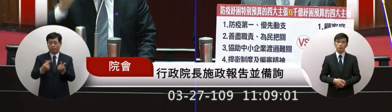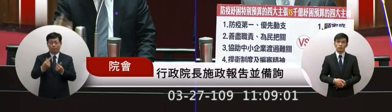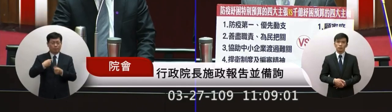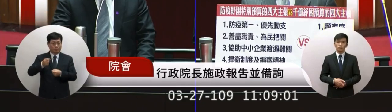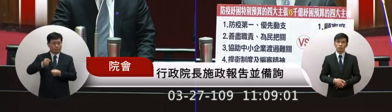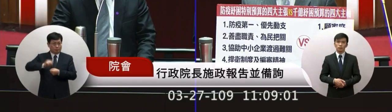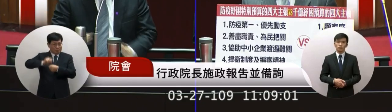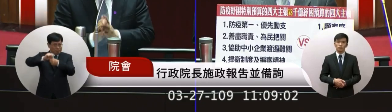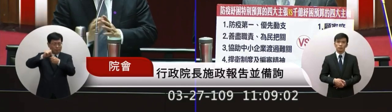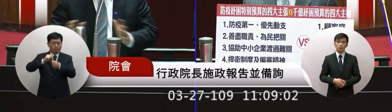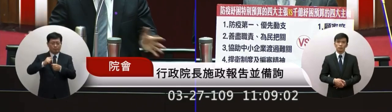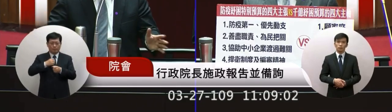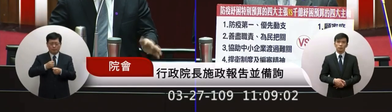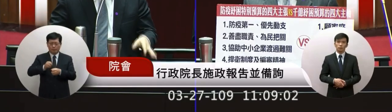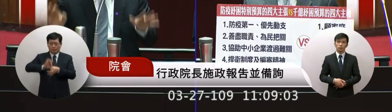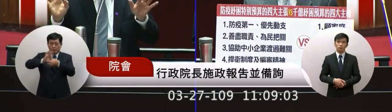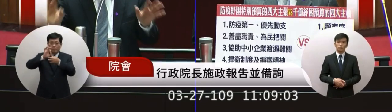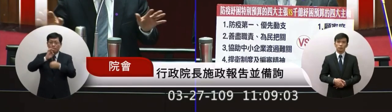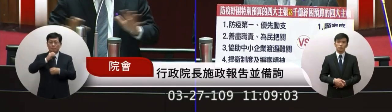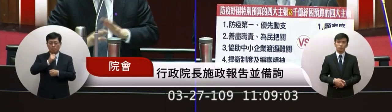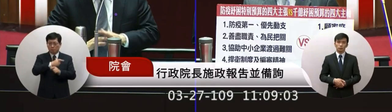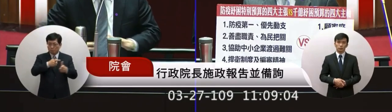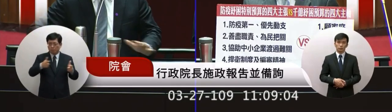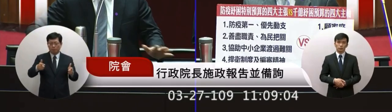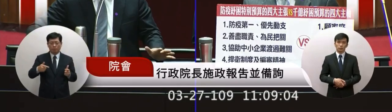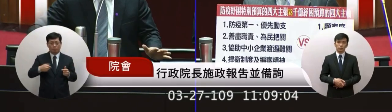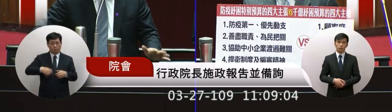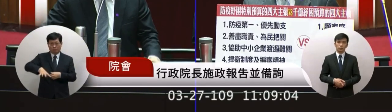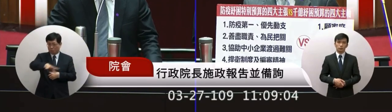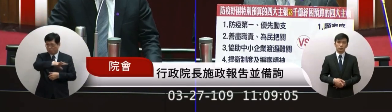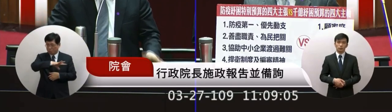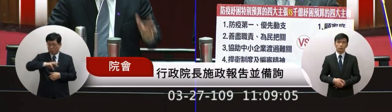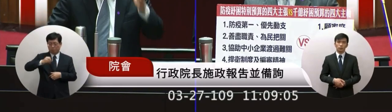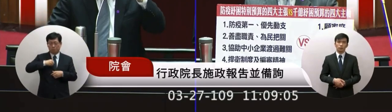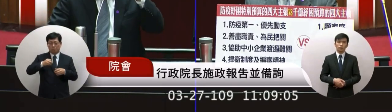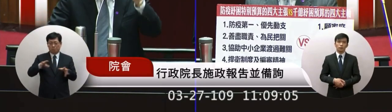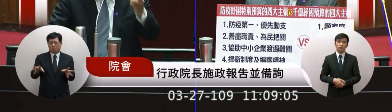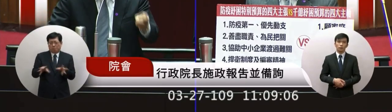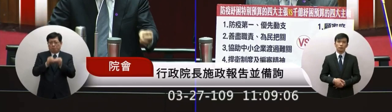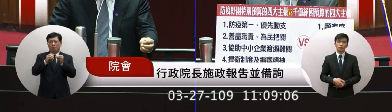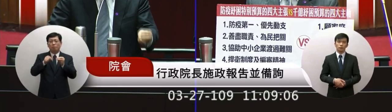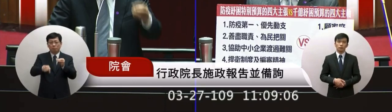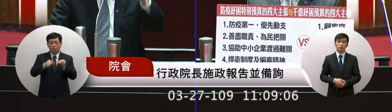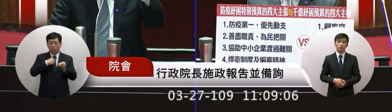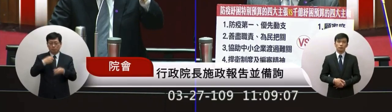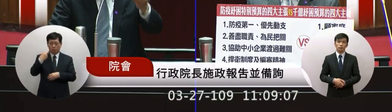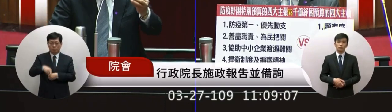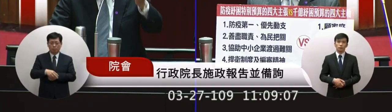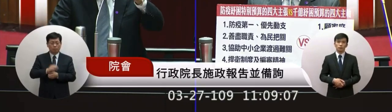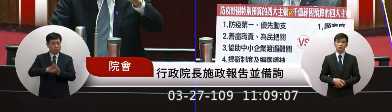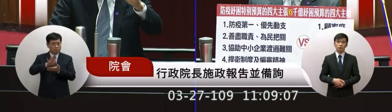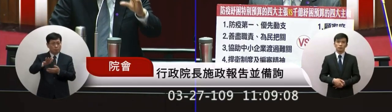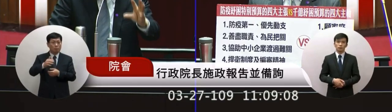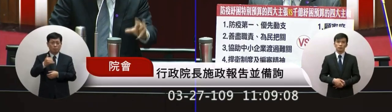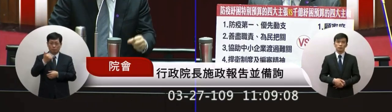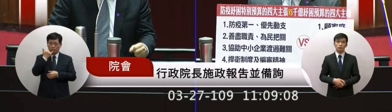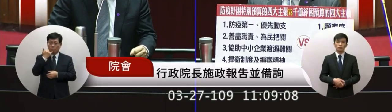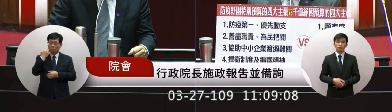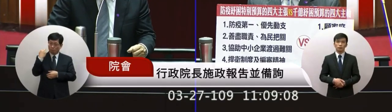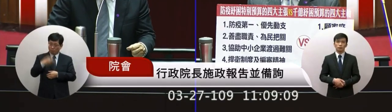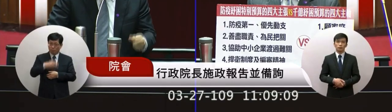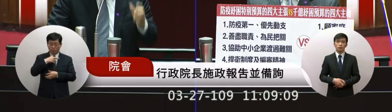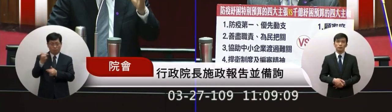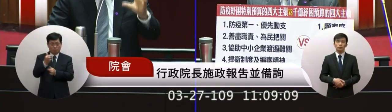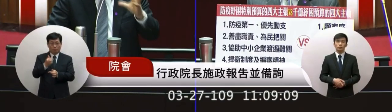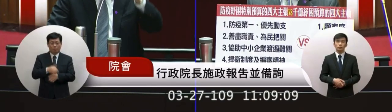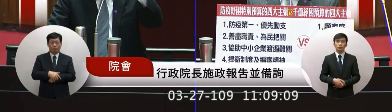加、加强的国民，啊，这规个盘整，这甚至将来规个更加